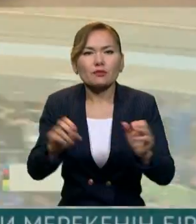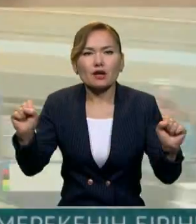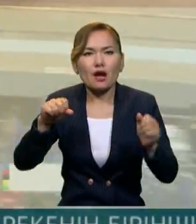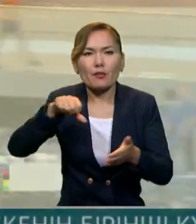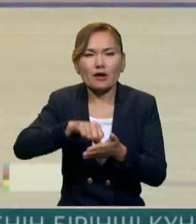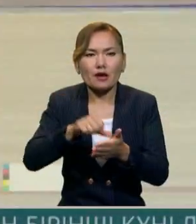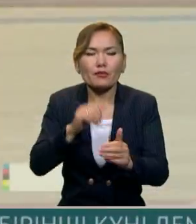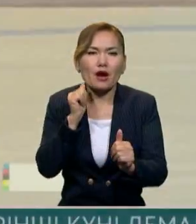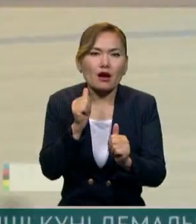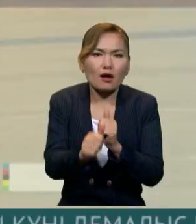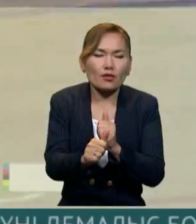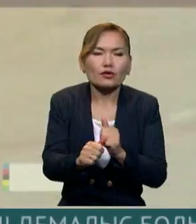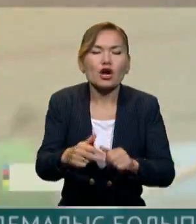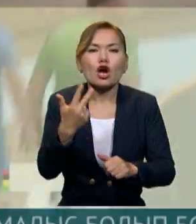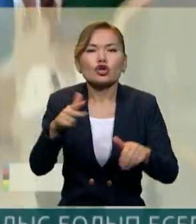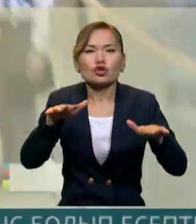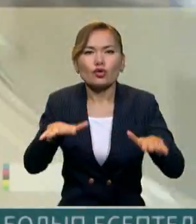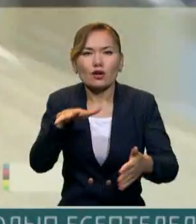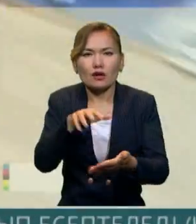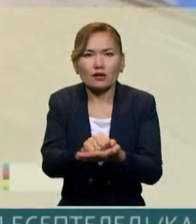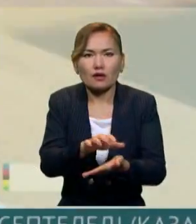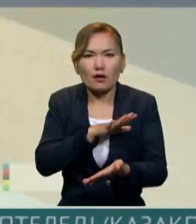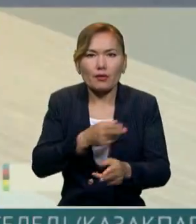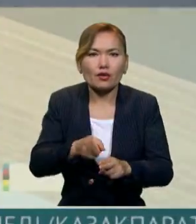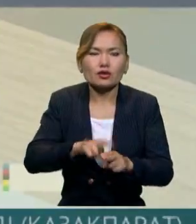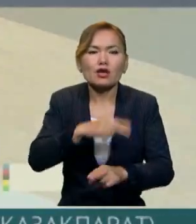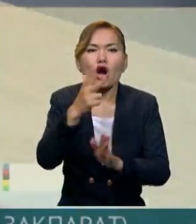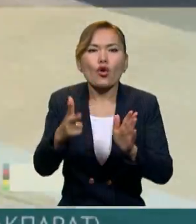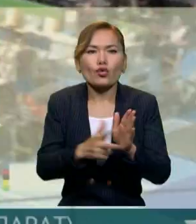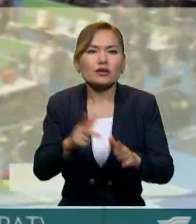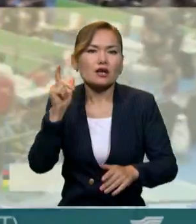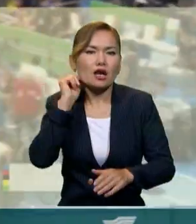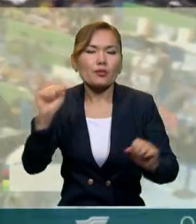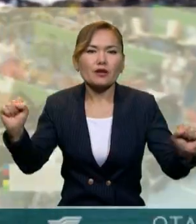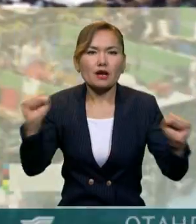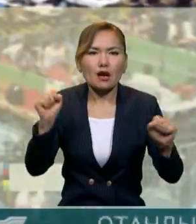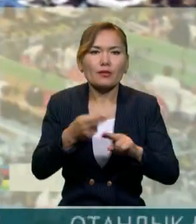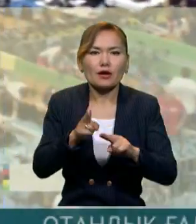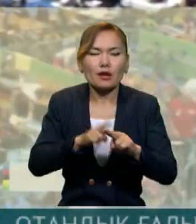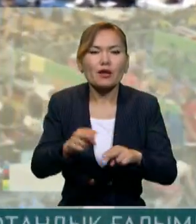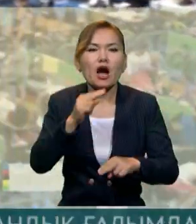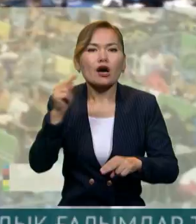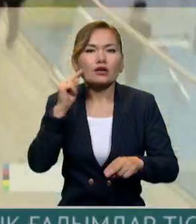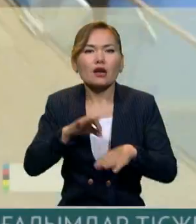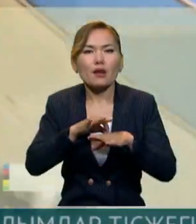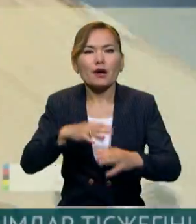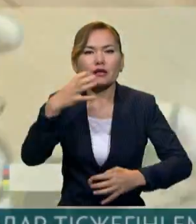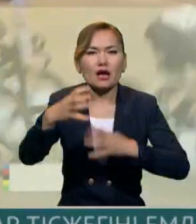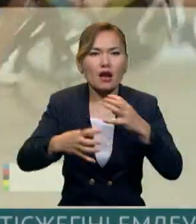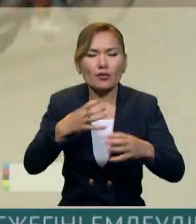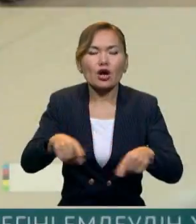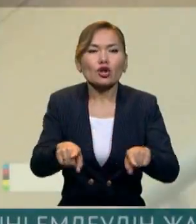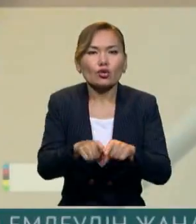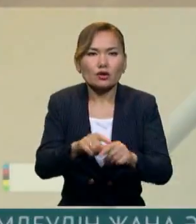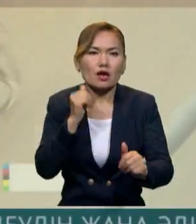қатысушының арасынан Андрей мәреге үшінші болып жетті. Айта кету керек, 18 жастағы спортшы бірер апта бұрын Қытайда өткен халықаралық жарыста